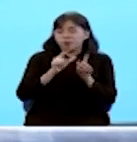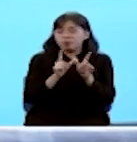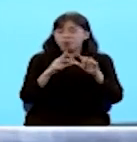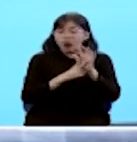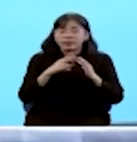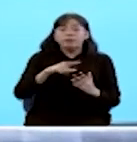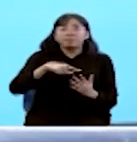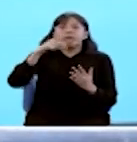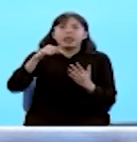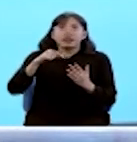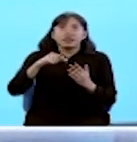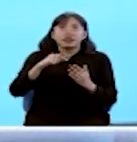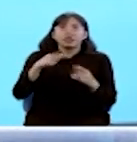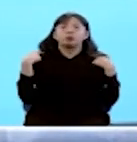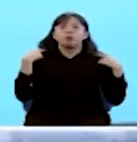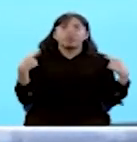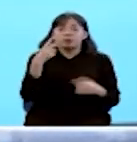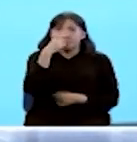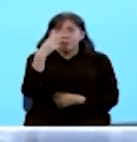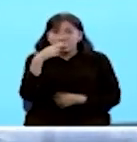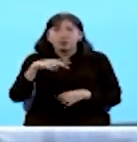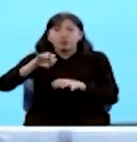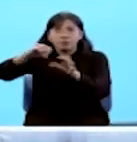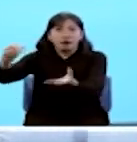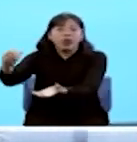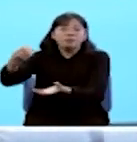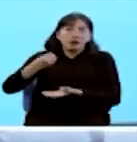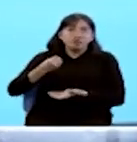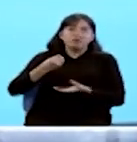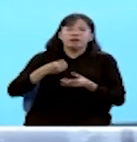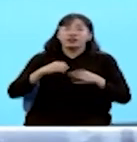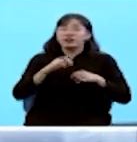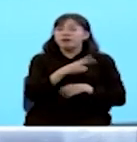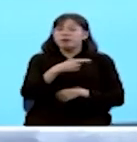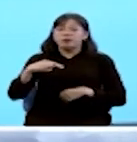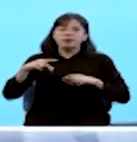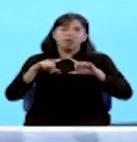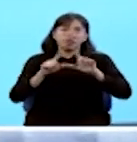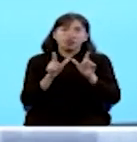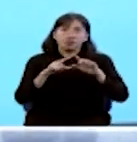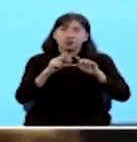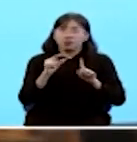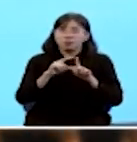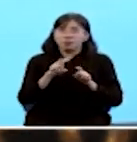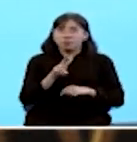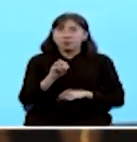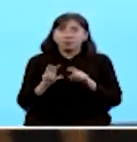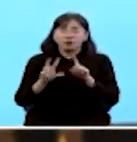yang masuk kategori tokoh publik dalam penghargaan Indonesia Award 2018.